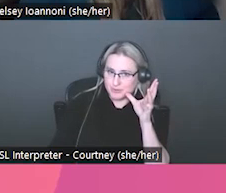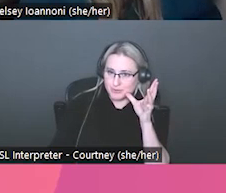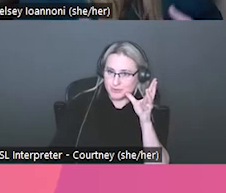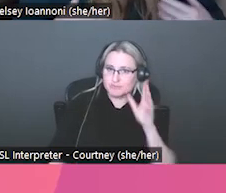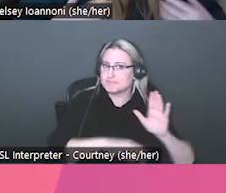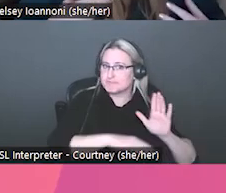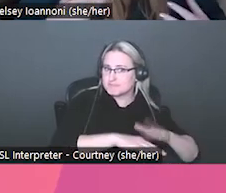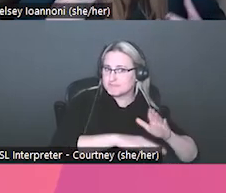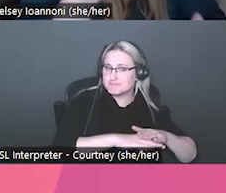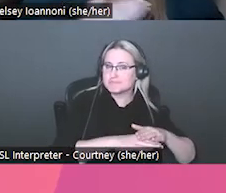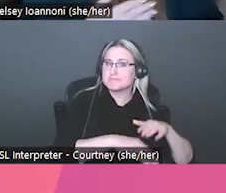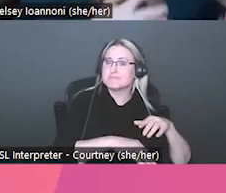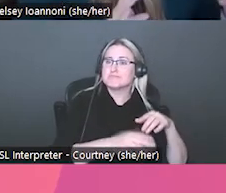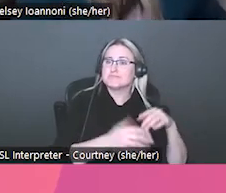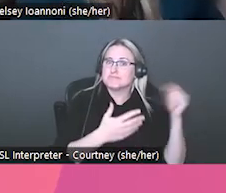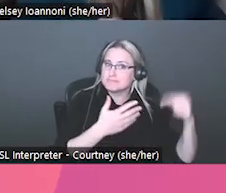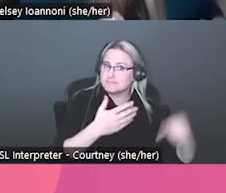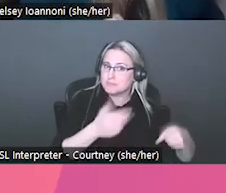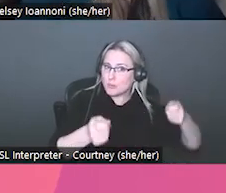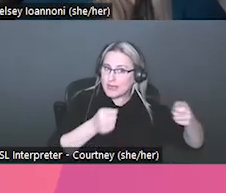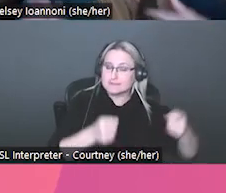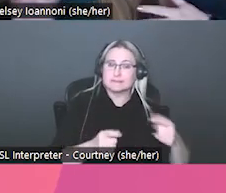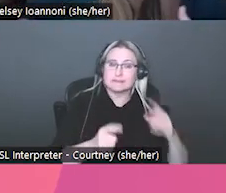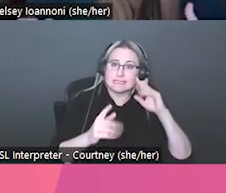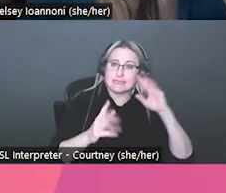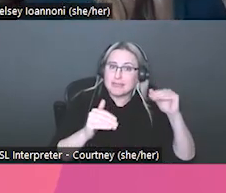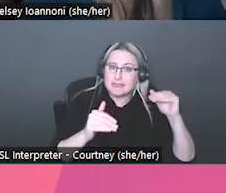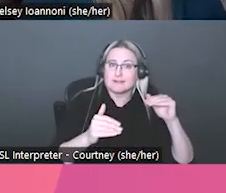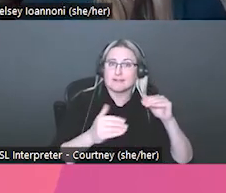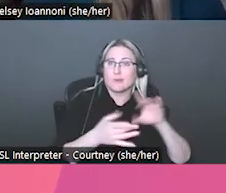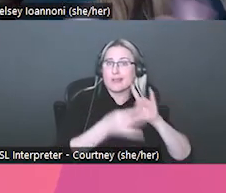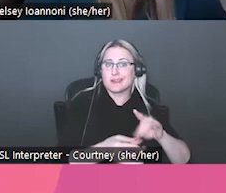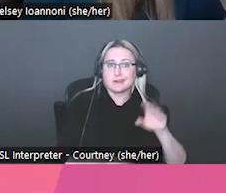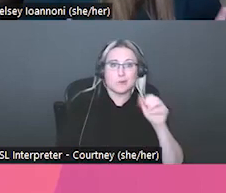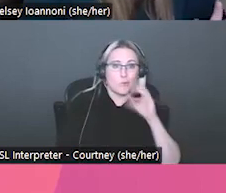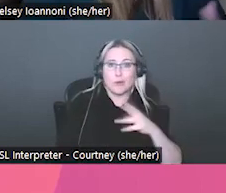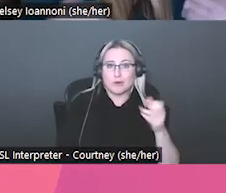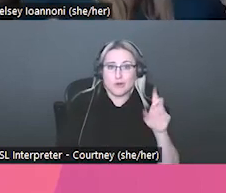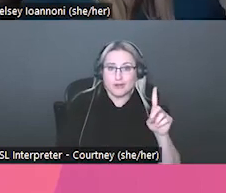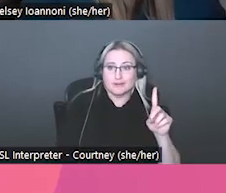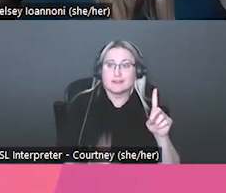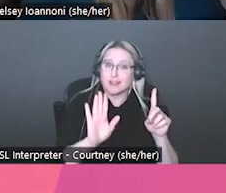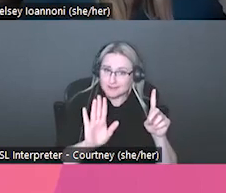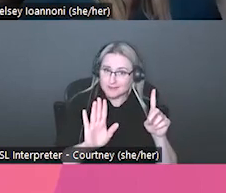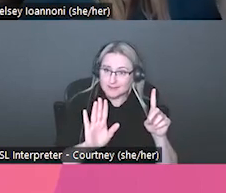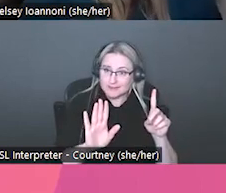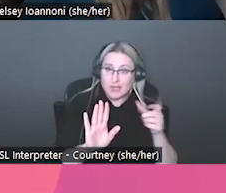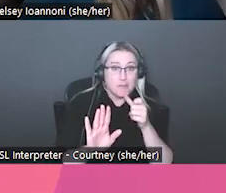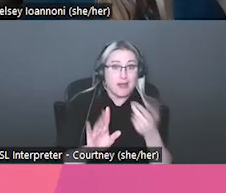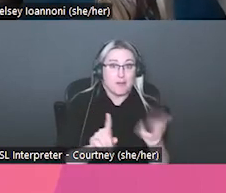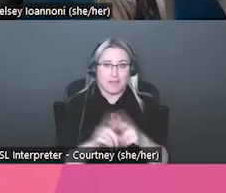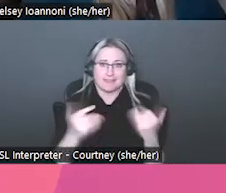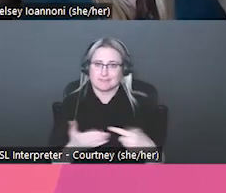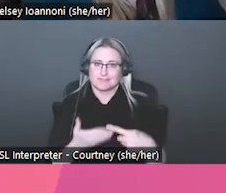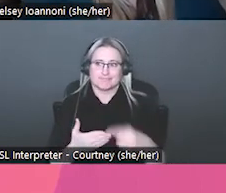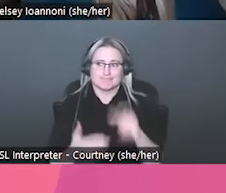discussion sur le rôle de la mère et pourquoi c'est la mère qui est apparemment responsable de cet